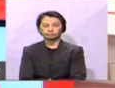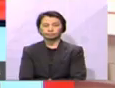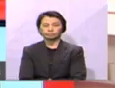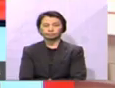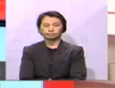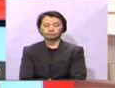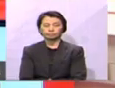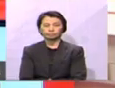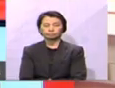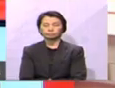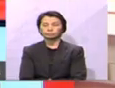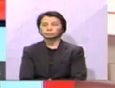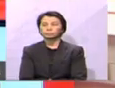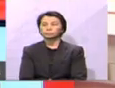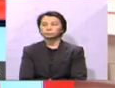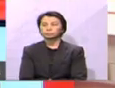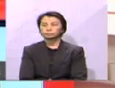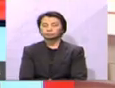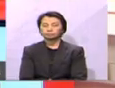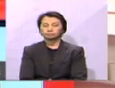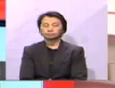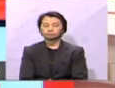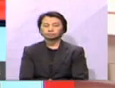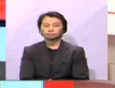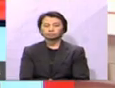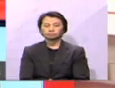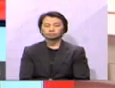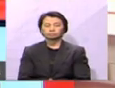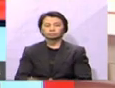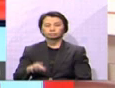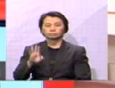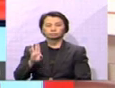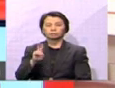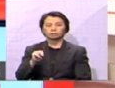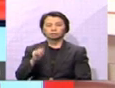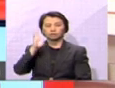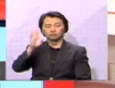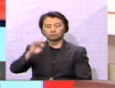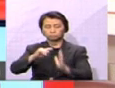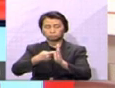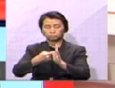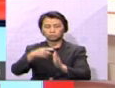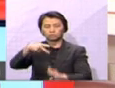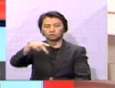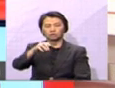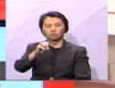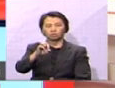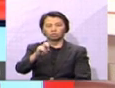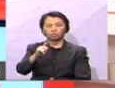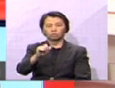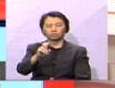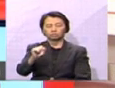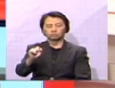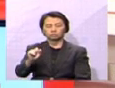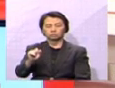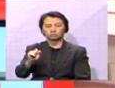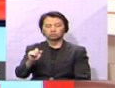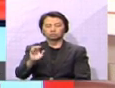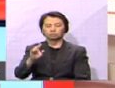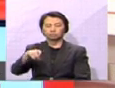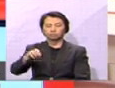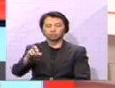perspektif Masih bersama nasional nasional BN akan melancarkan portal Rasmi pilihan Raya umum pru